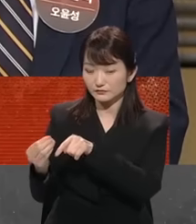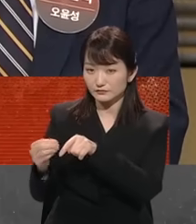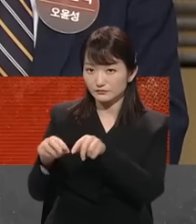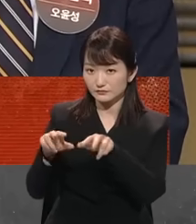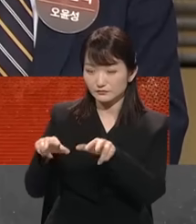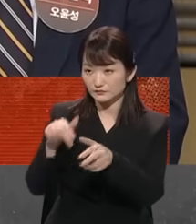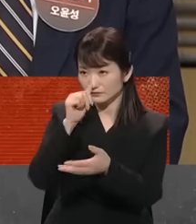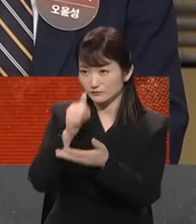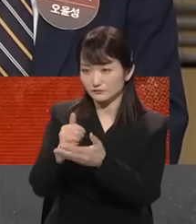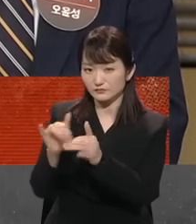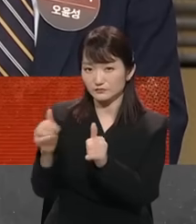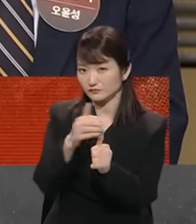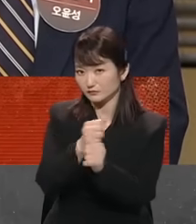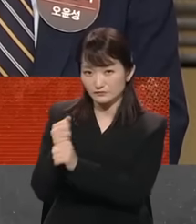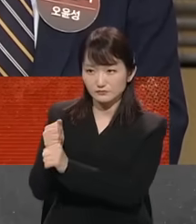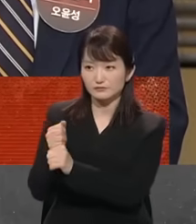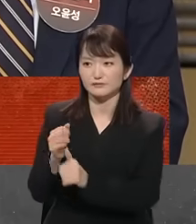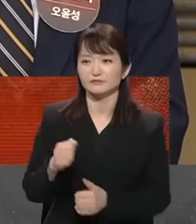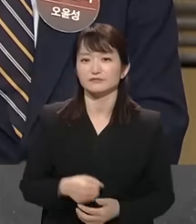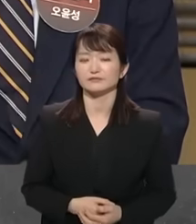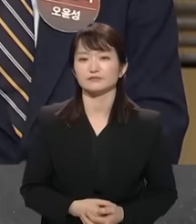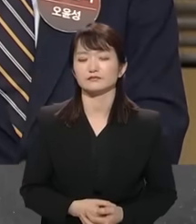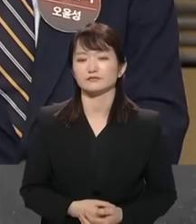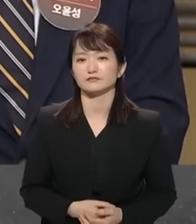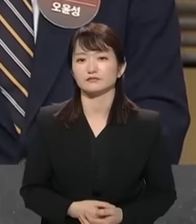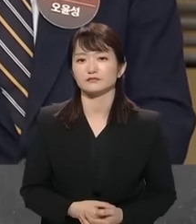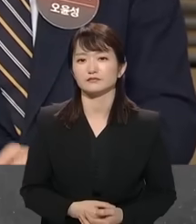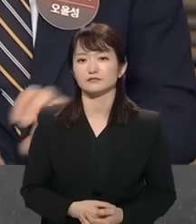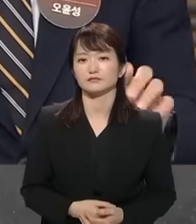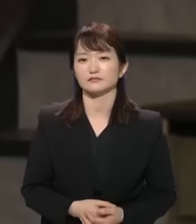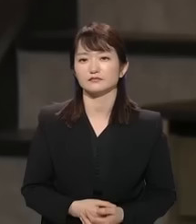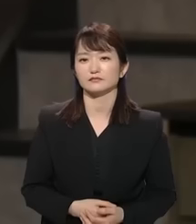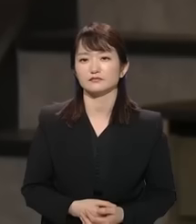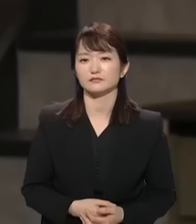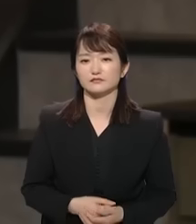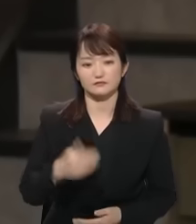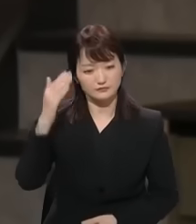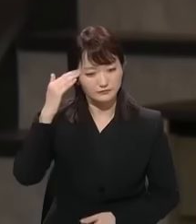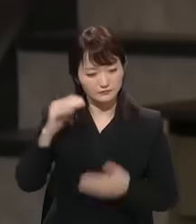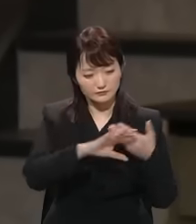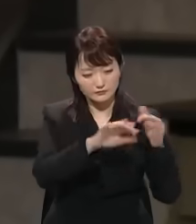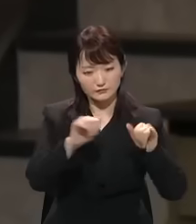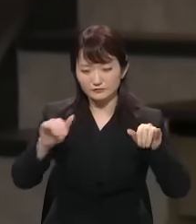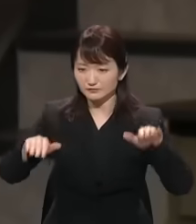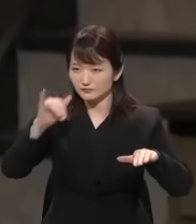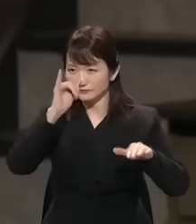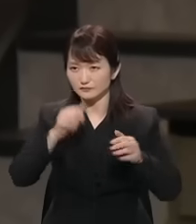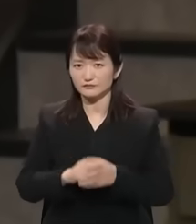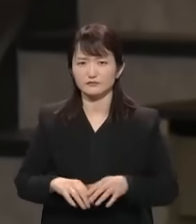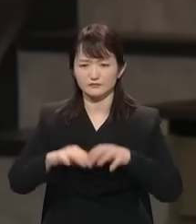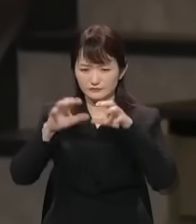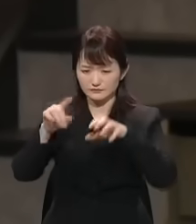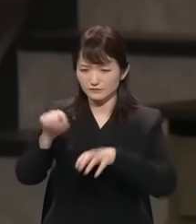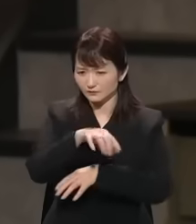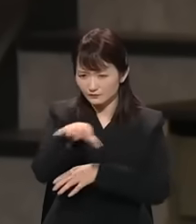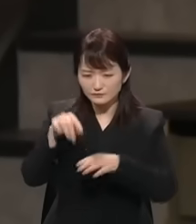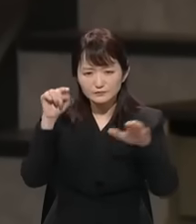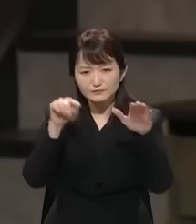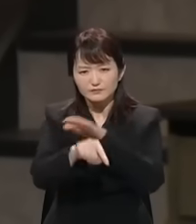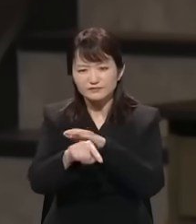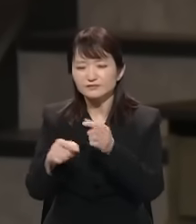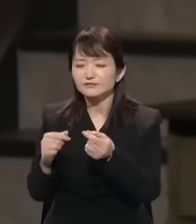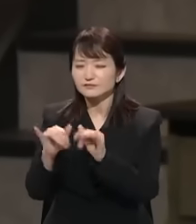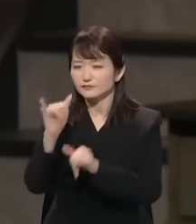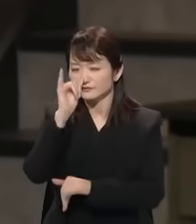체포를 해 버리더라고요 그러니까 이제 이게 좀 차이가 있는 것이 전 세계 어디 가더라도 저런 사람들이 있긴